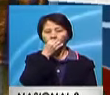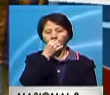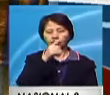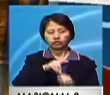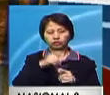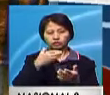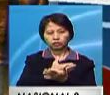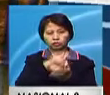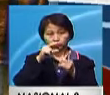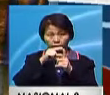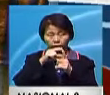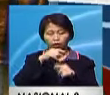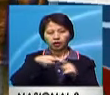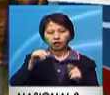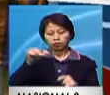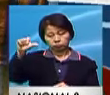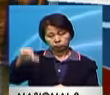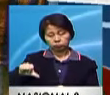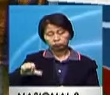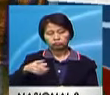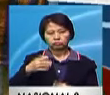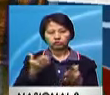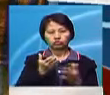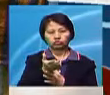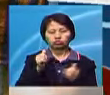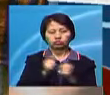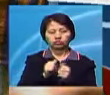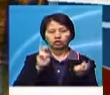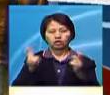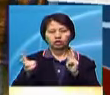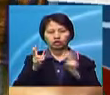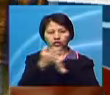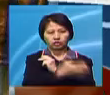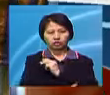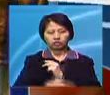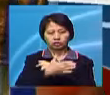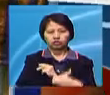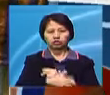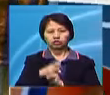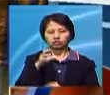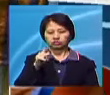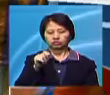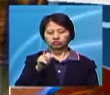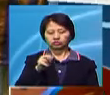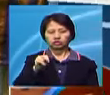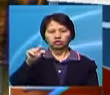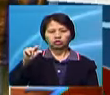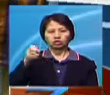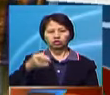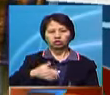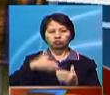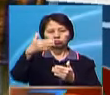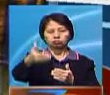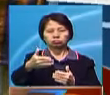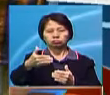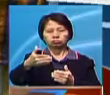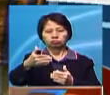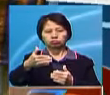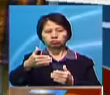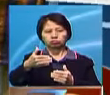Delhi. Bagaimanapun, kegagalan Chong Wei ditebus pasangan bergu nombor satu negara Goh Wisam Tan Wee Kiong yang meneruskan kemarahan ke suku